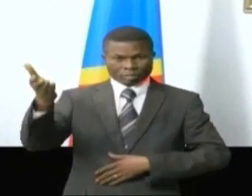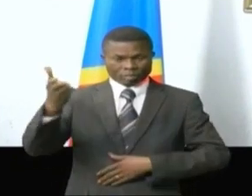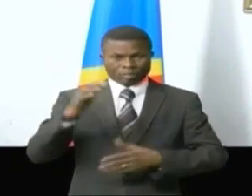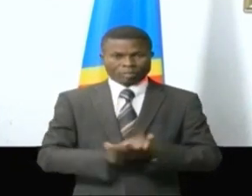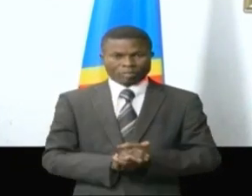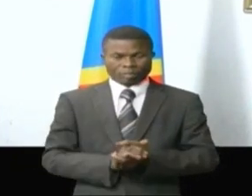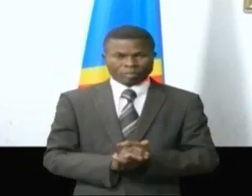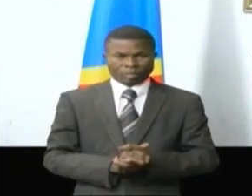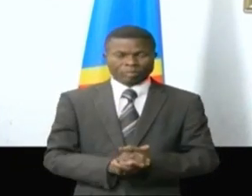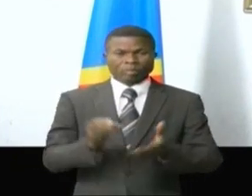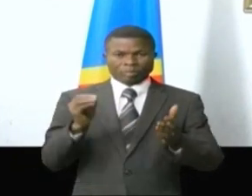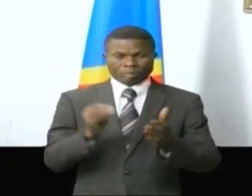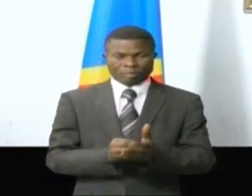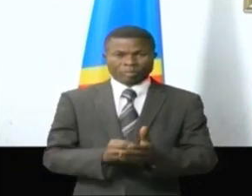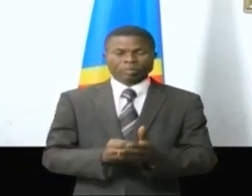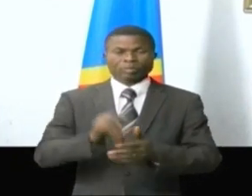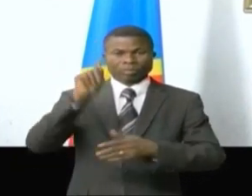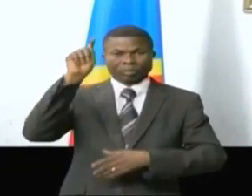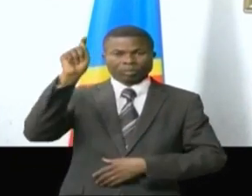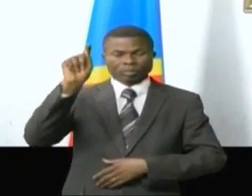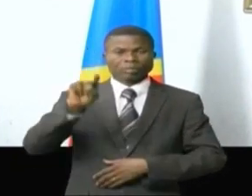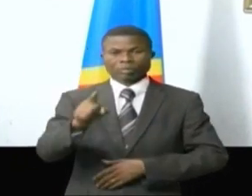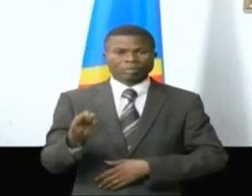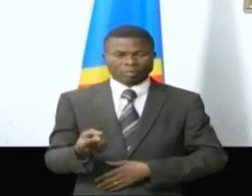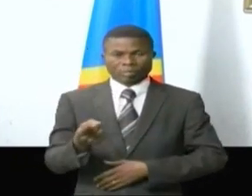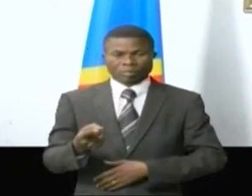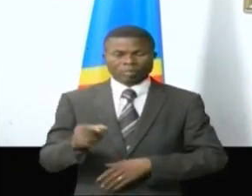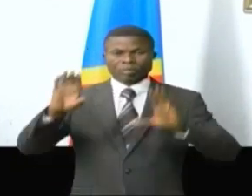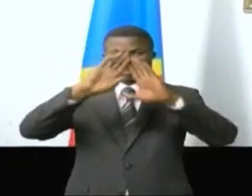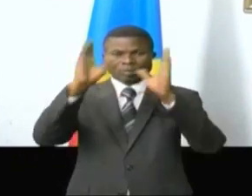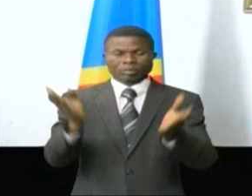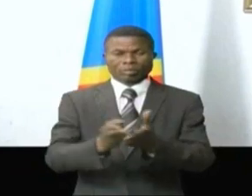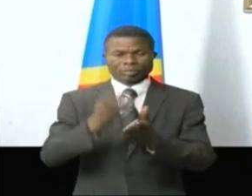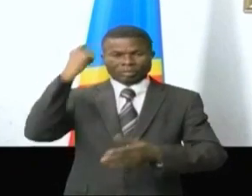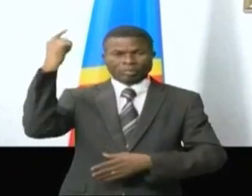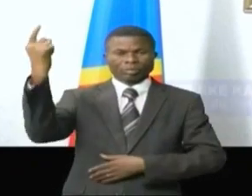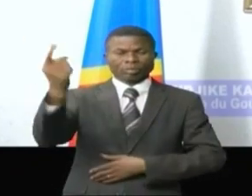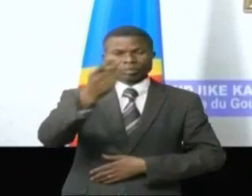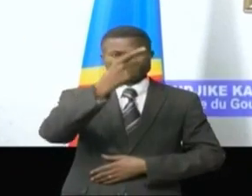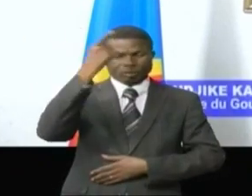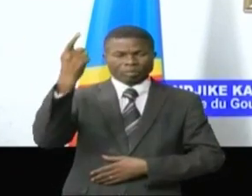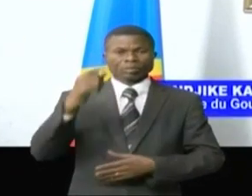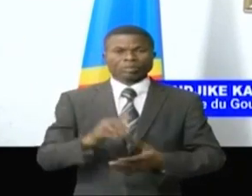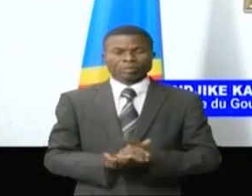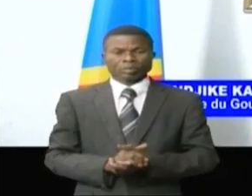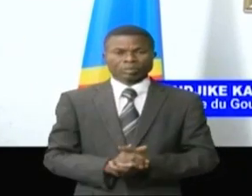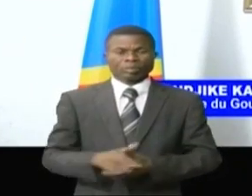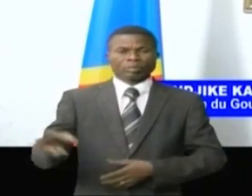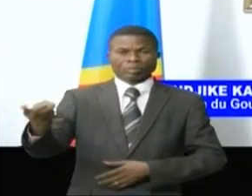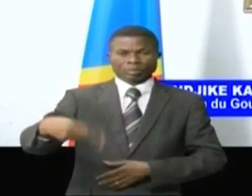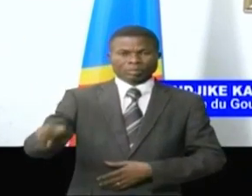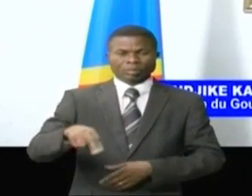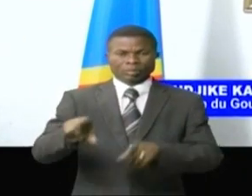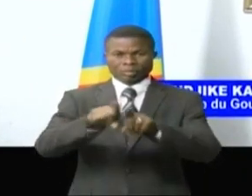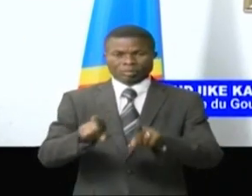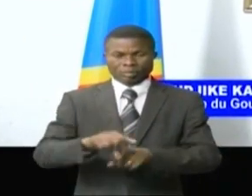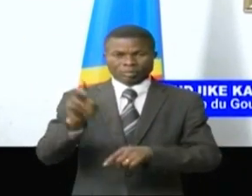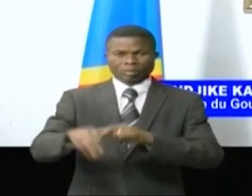tout en prenant à témoin la communauté internationale, régionale et